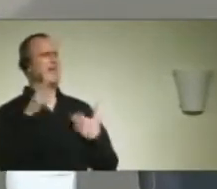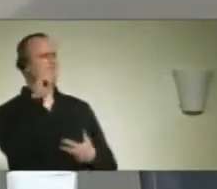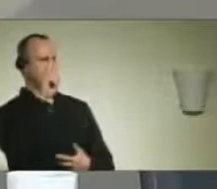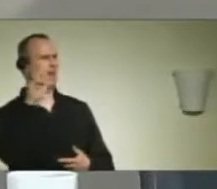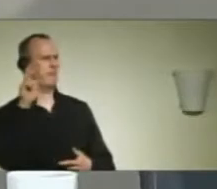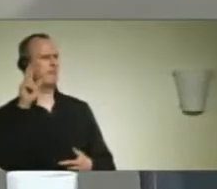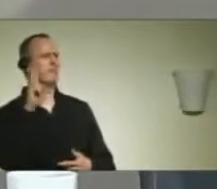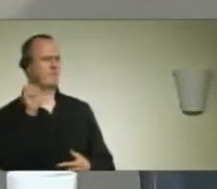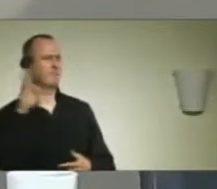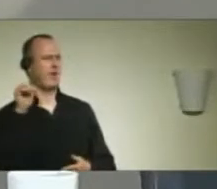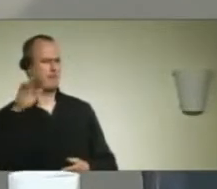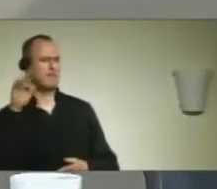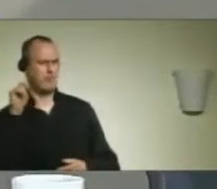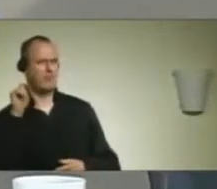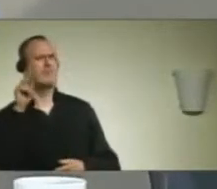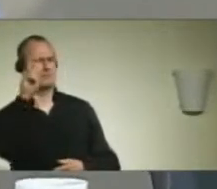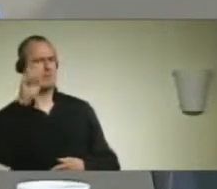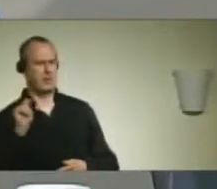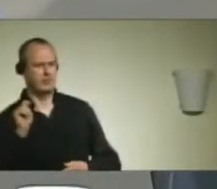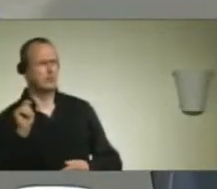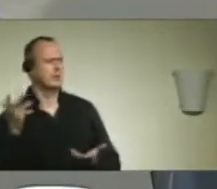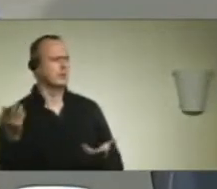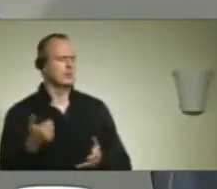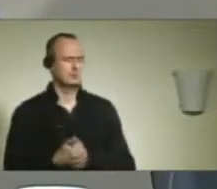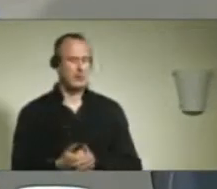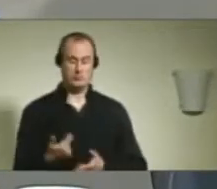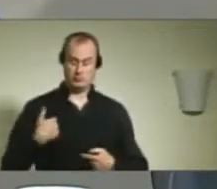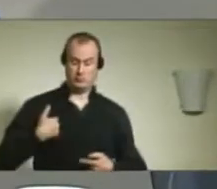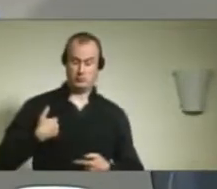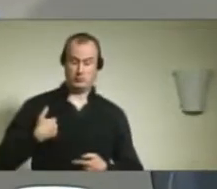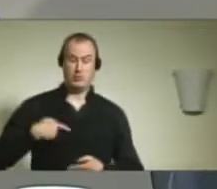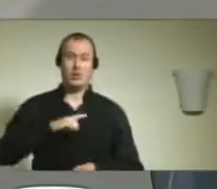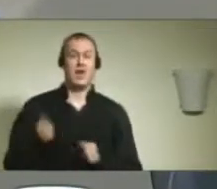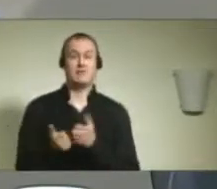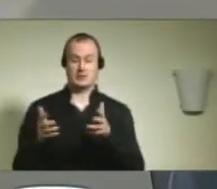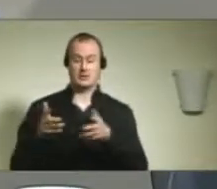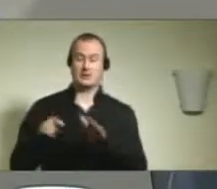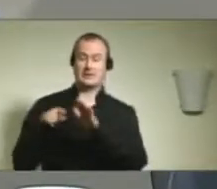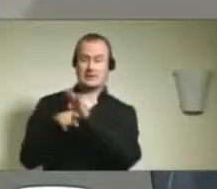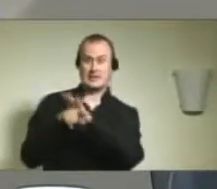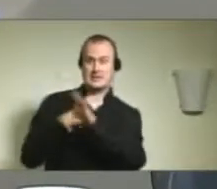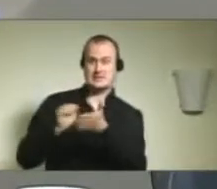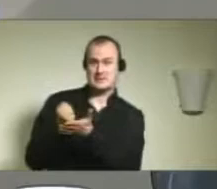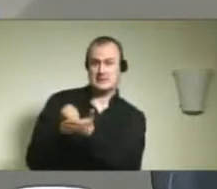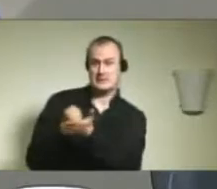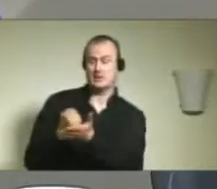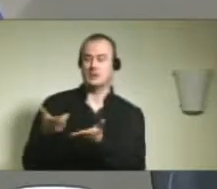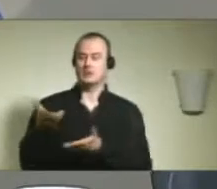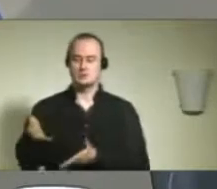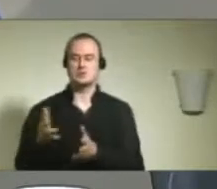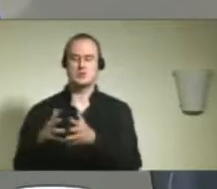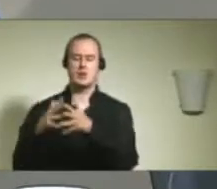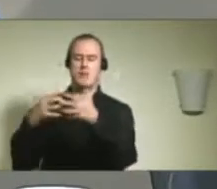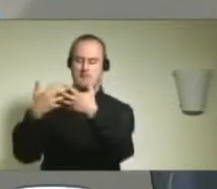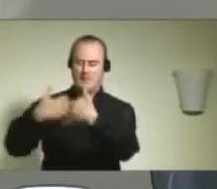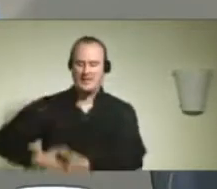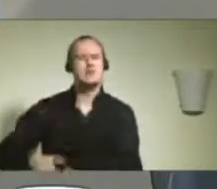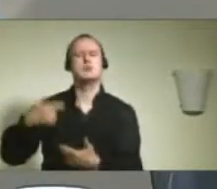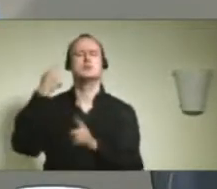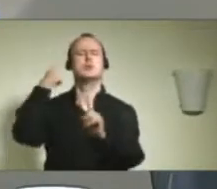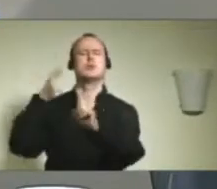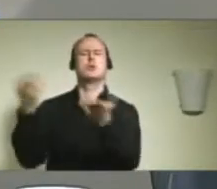choses intéressantes, par exemple avec les caisses de crédit, où on se sert des caisses de crédit comme mécanisme pour le